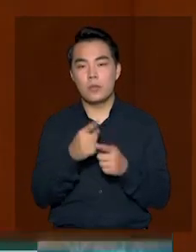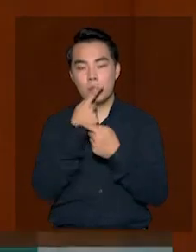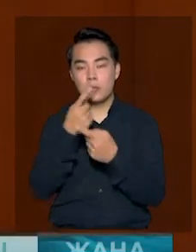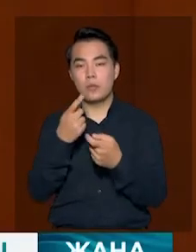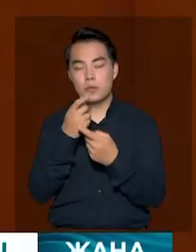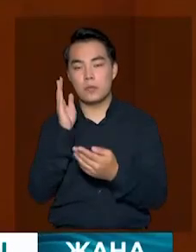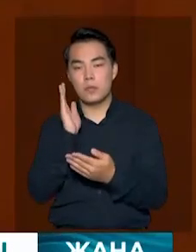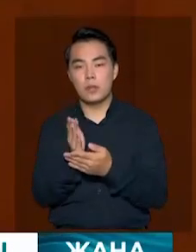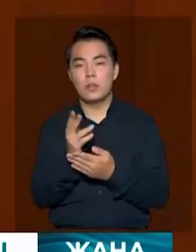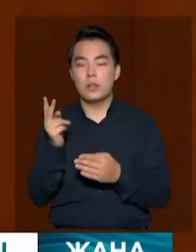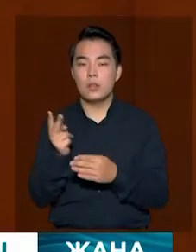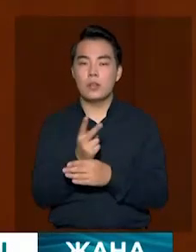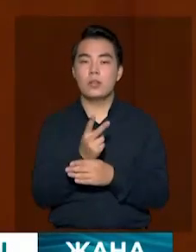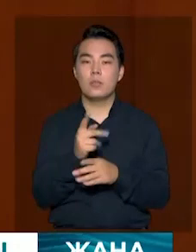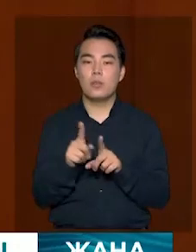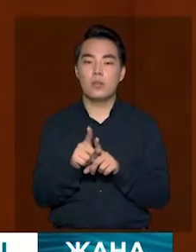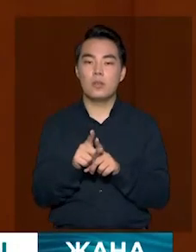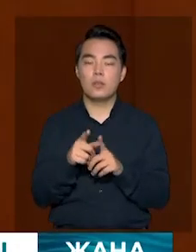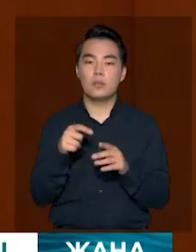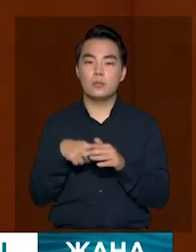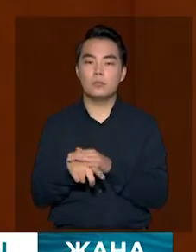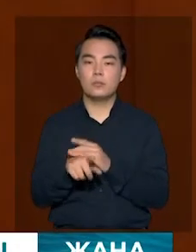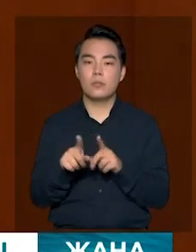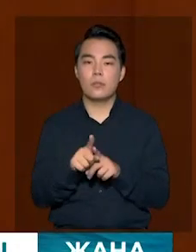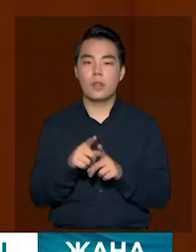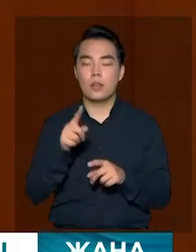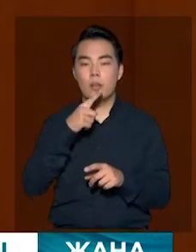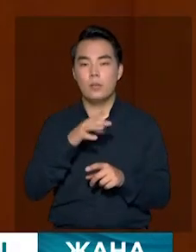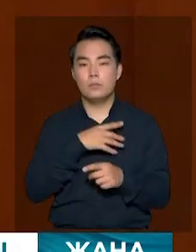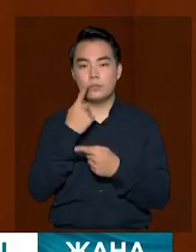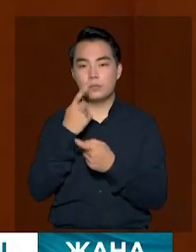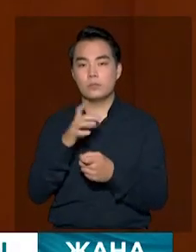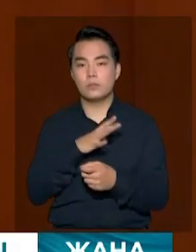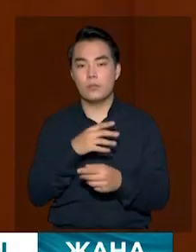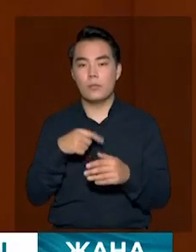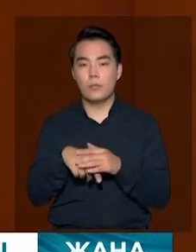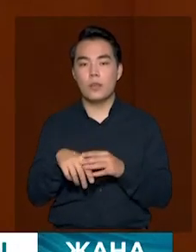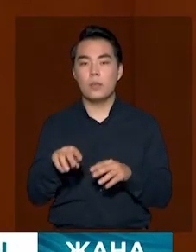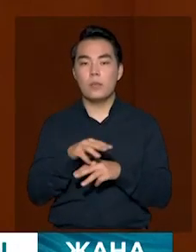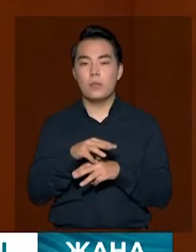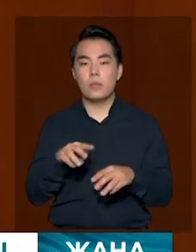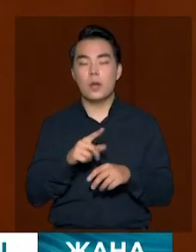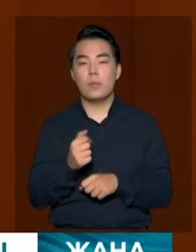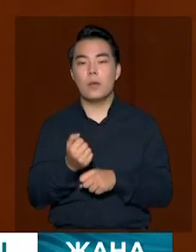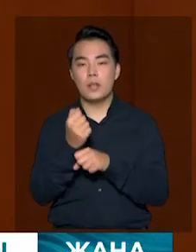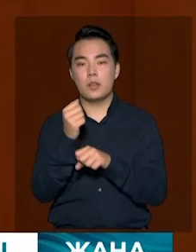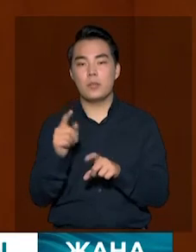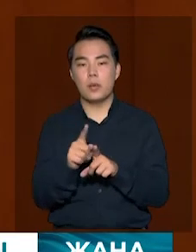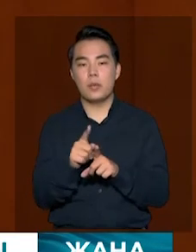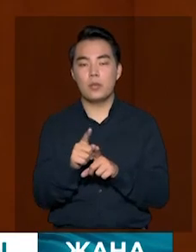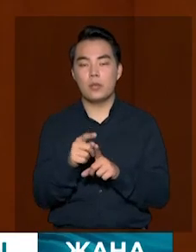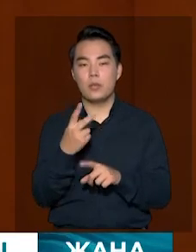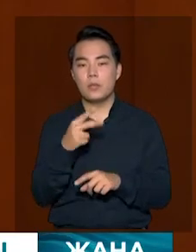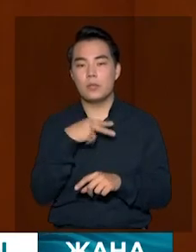жатырмыз. Екіншіден, сіз өзіңіз айтып өткендей, мемлекеттік қолдау шаралары